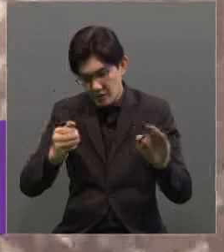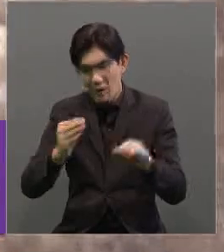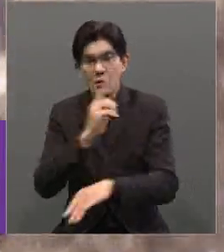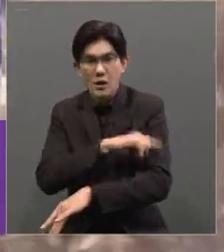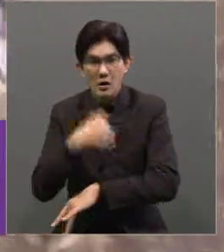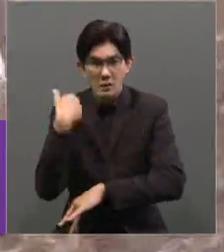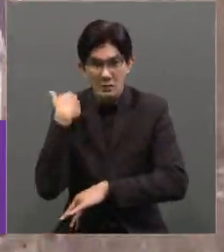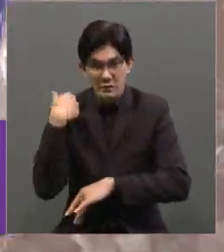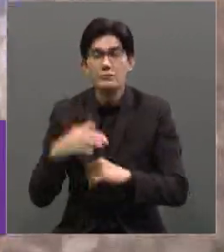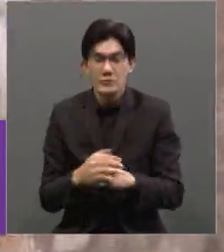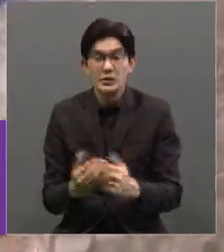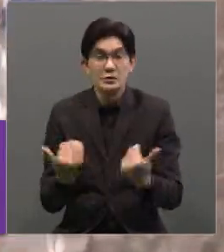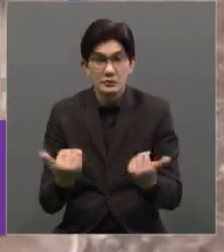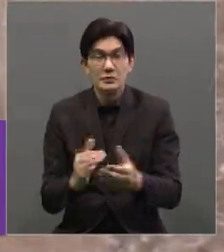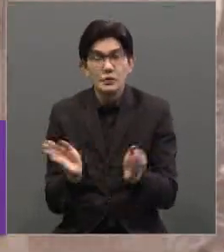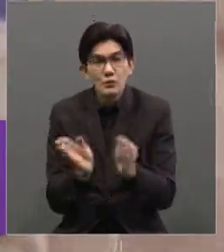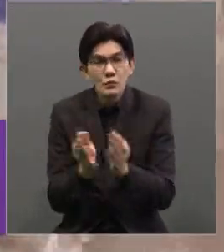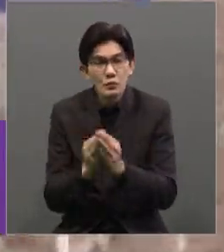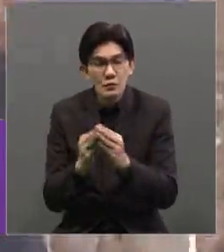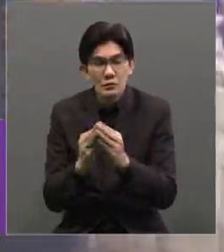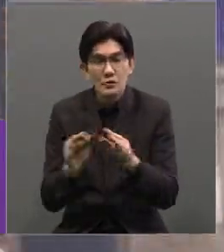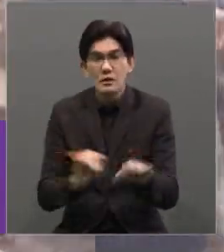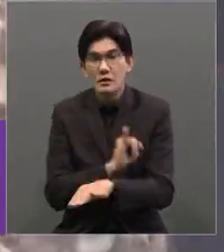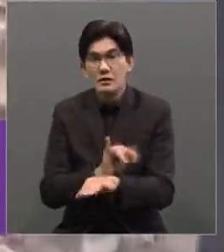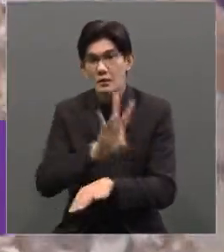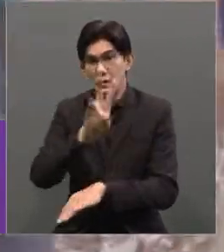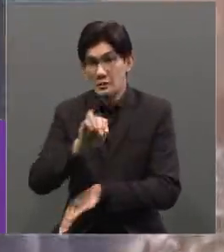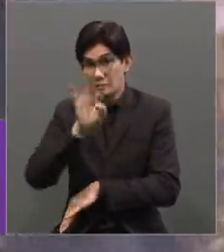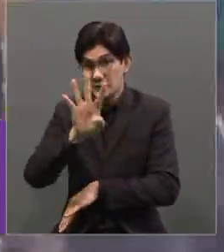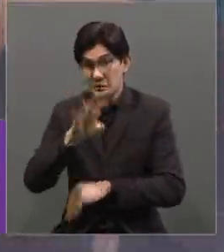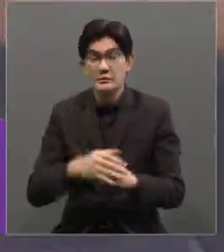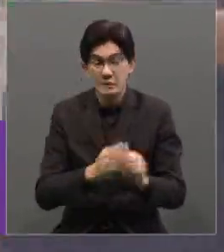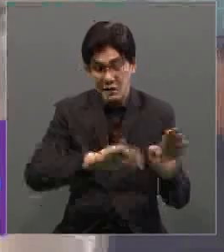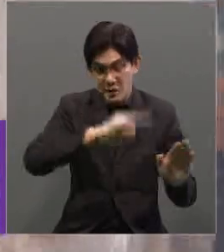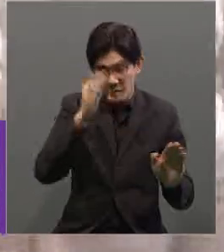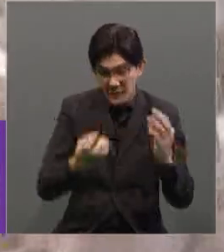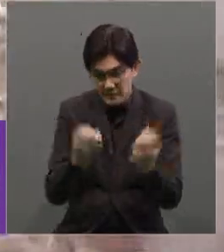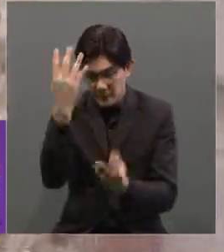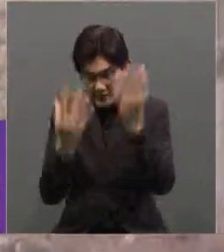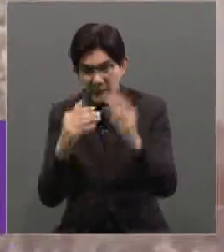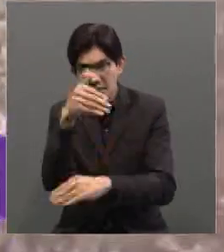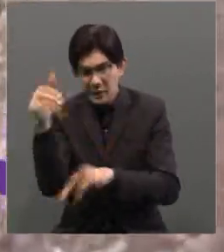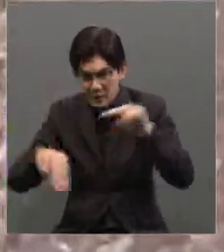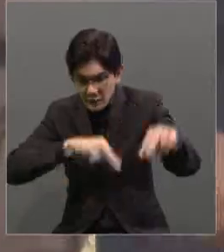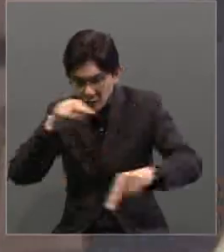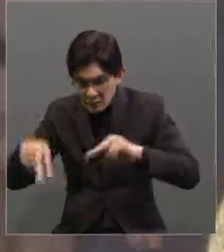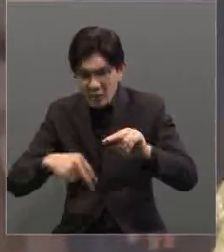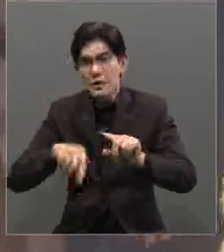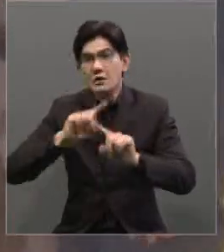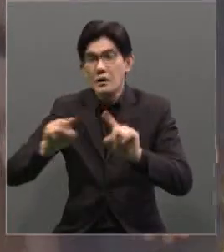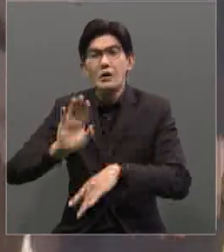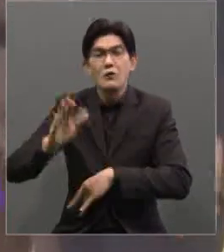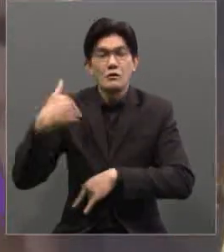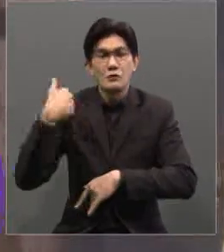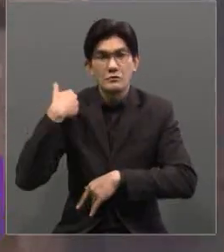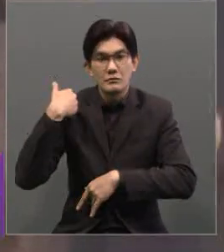เนื้อที่เฉพาะของป่าเขาๆนะคะรวมแล้ว74ไร่ส่วนในพื้นที่ป่าสงวนแห่งชาติป่าคลองกรุงหยันต์อำเภอทุ่ง